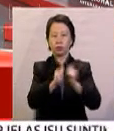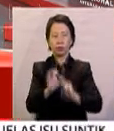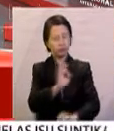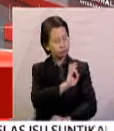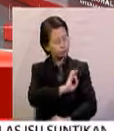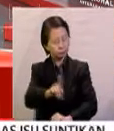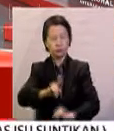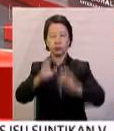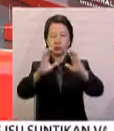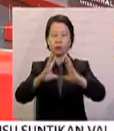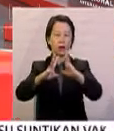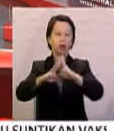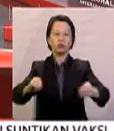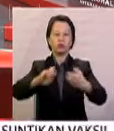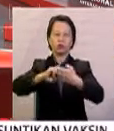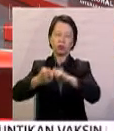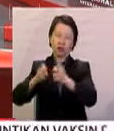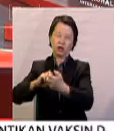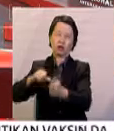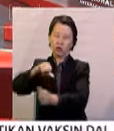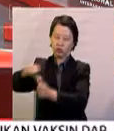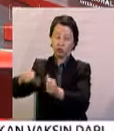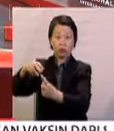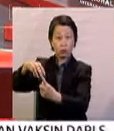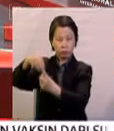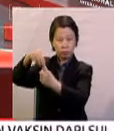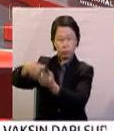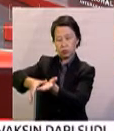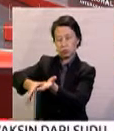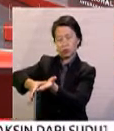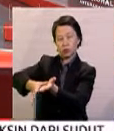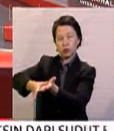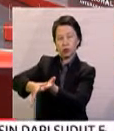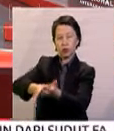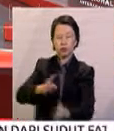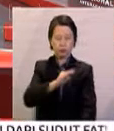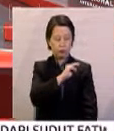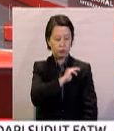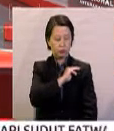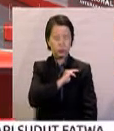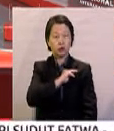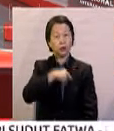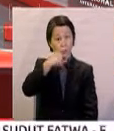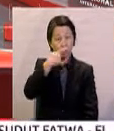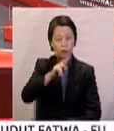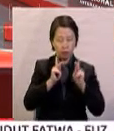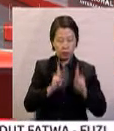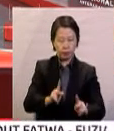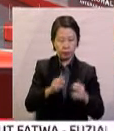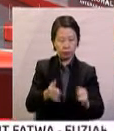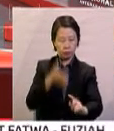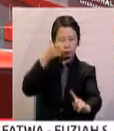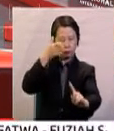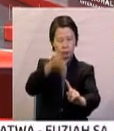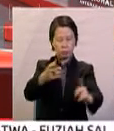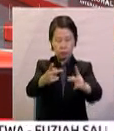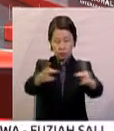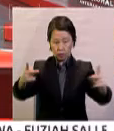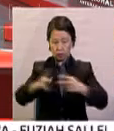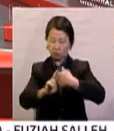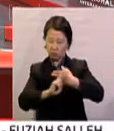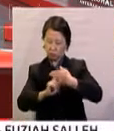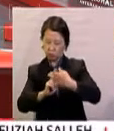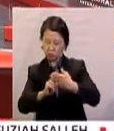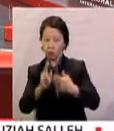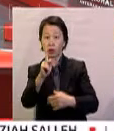salah satu cara menangani gejala sosial terutama dada. Menterinya Syed Saddiq Syed Abdul Rahman berkata pihaknya kini menyasarkan kawasan berisiko